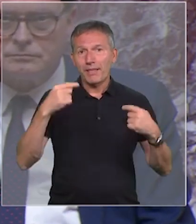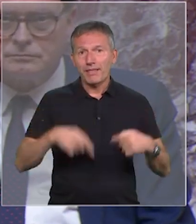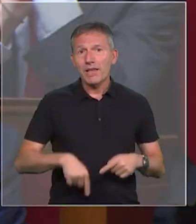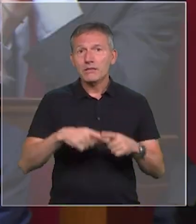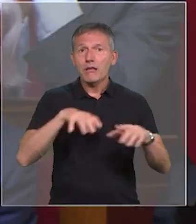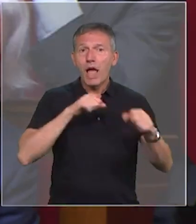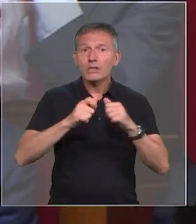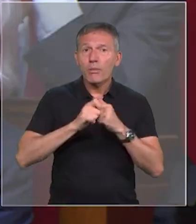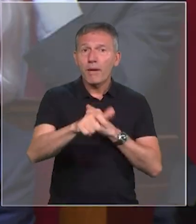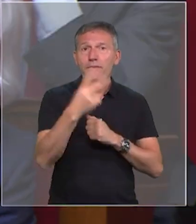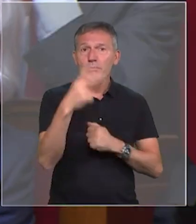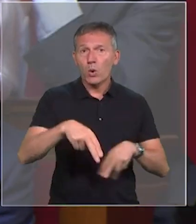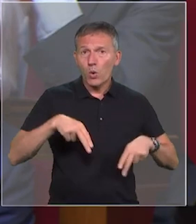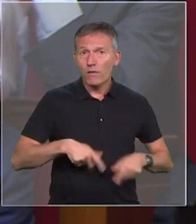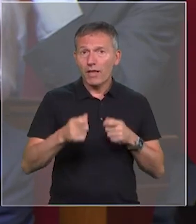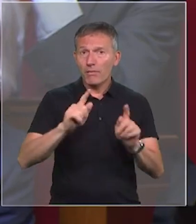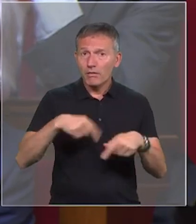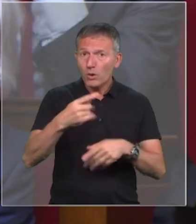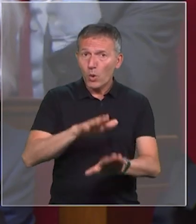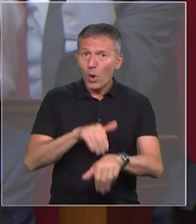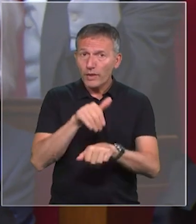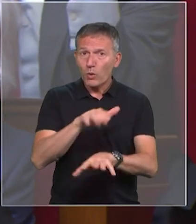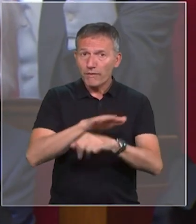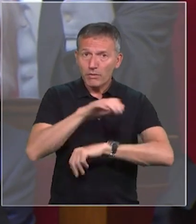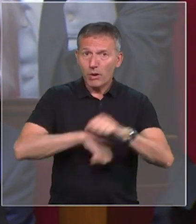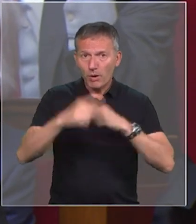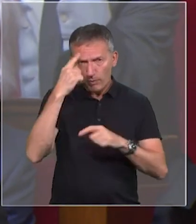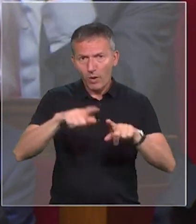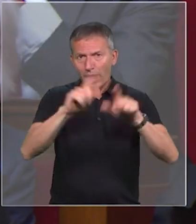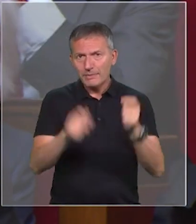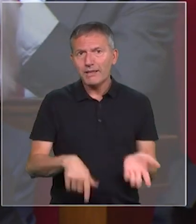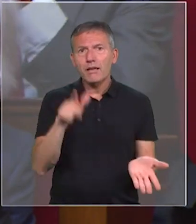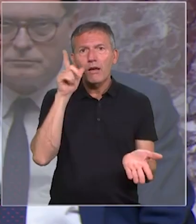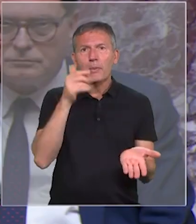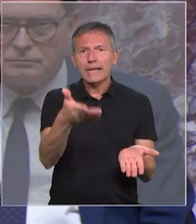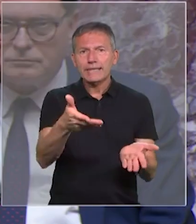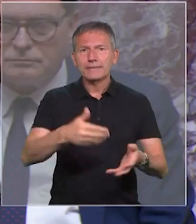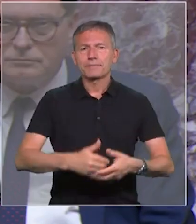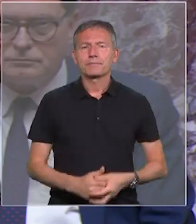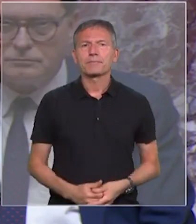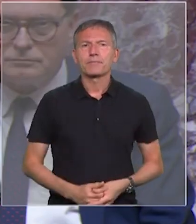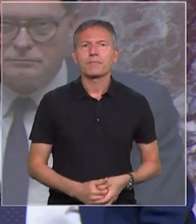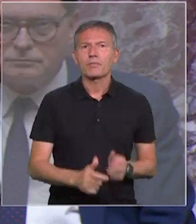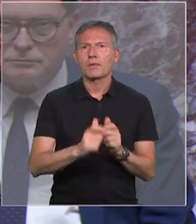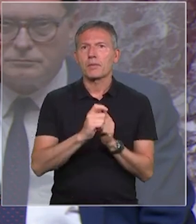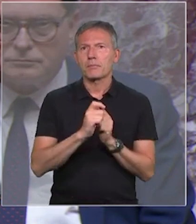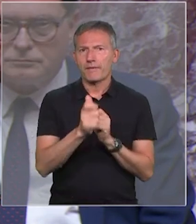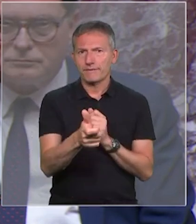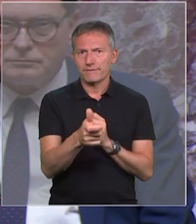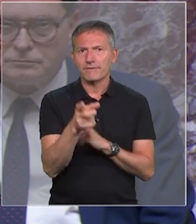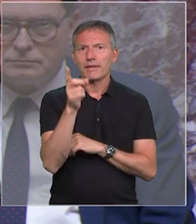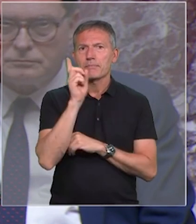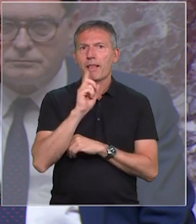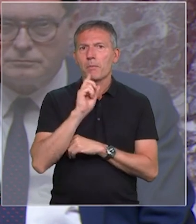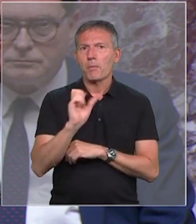sont les actions que votre gouvernement va continuer à prendre pour faire respecter notre République ? La parole est à Madame